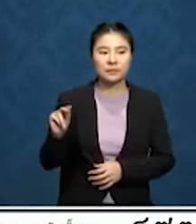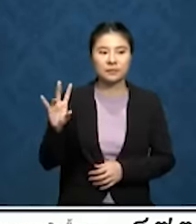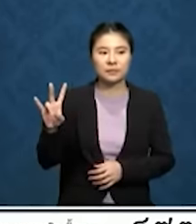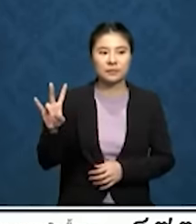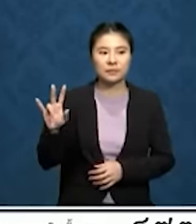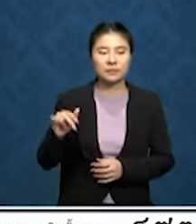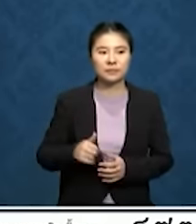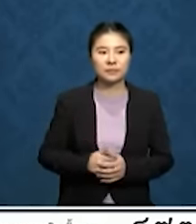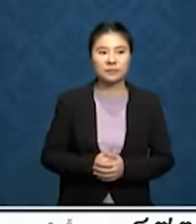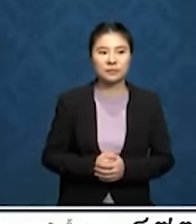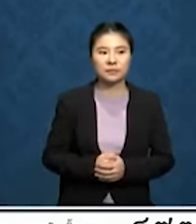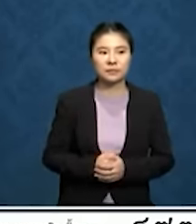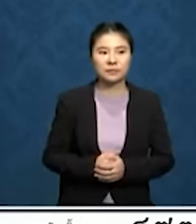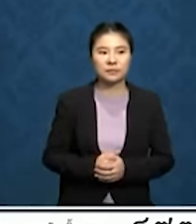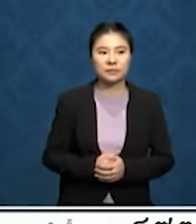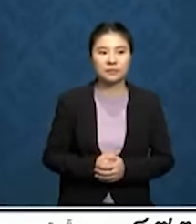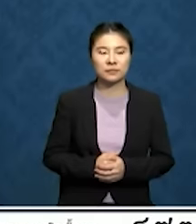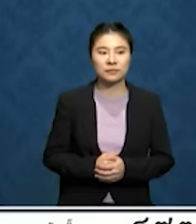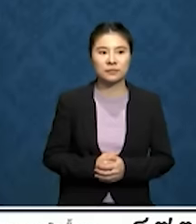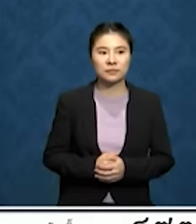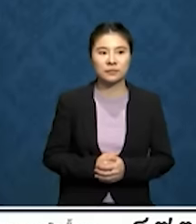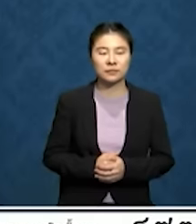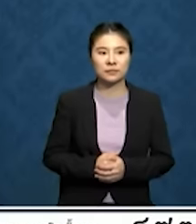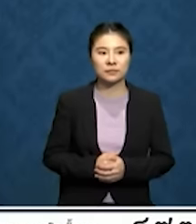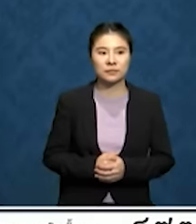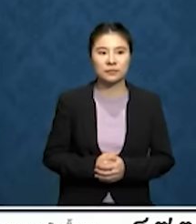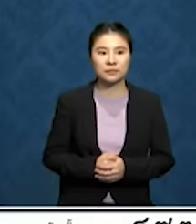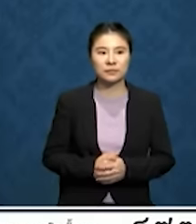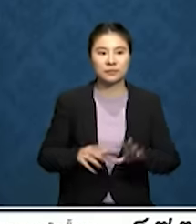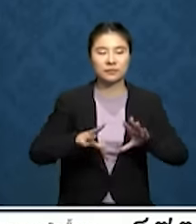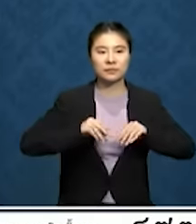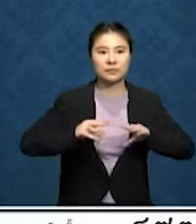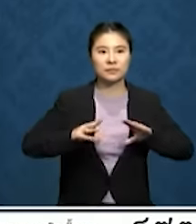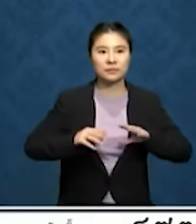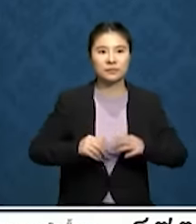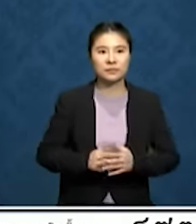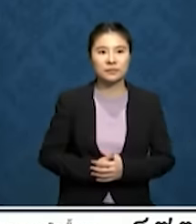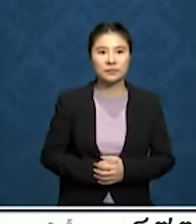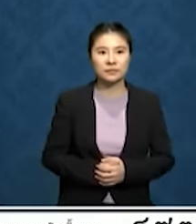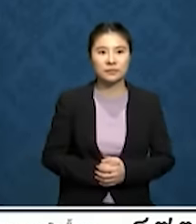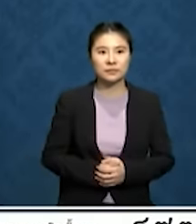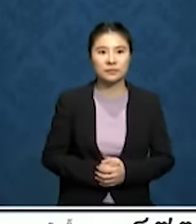237นางสาวพนิดามงคลสวัสด ิ์ไม่เห็นชอบค่ะ